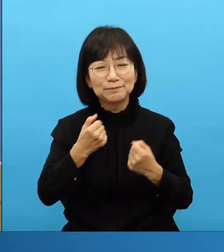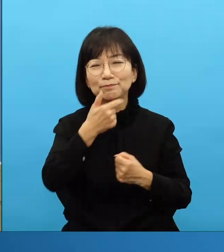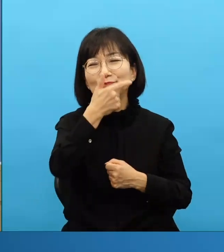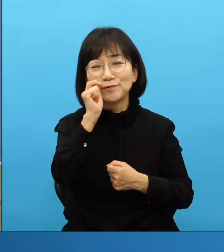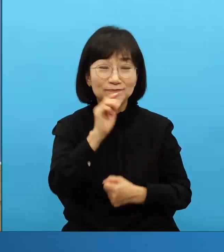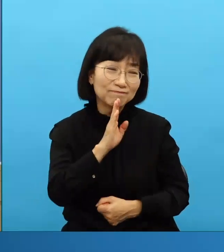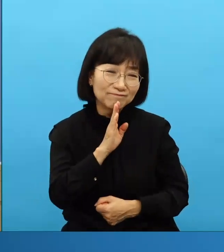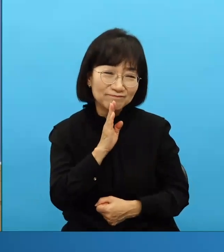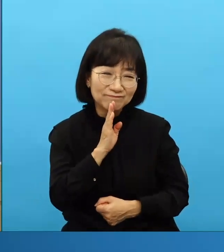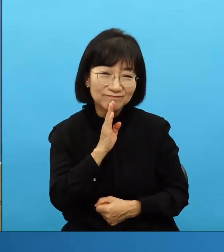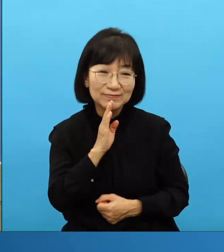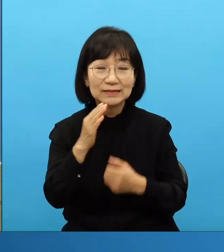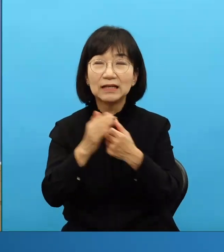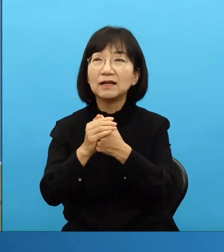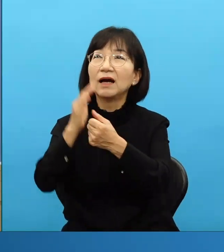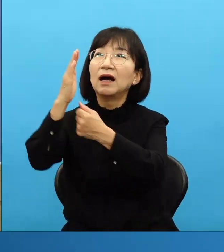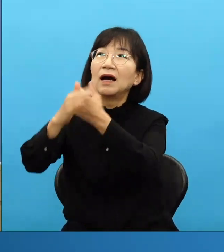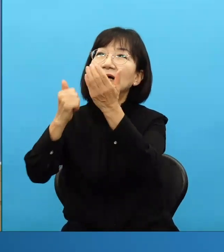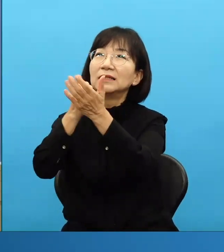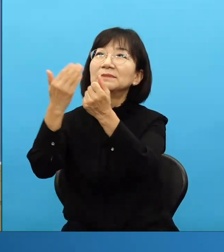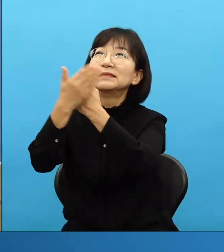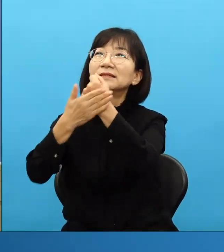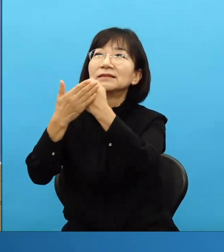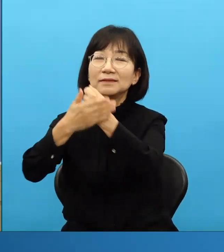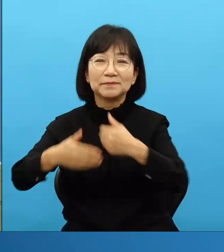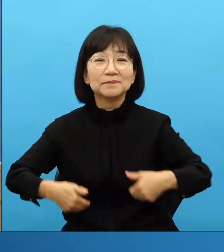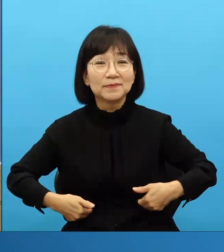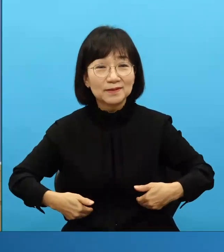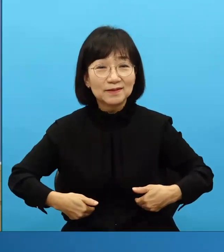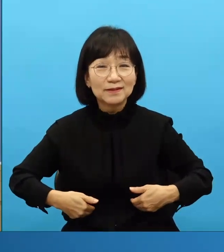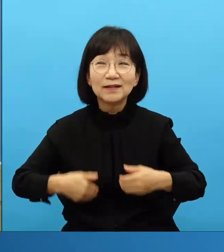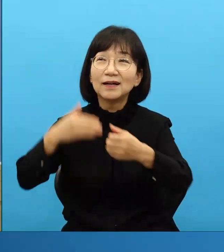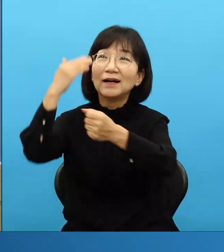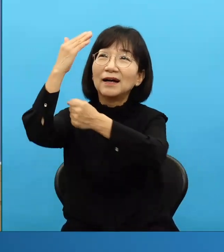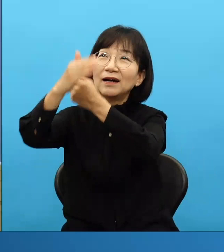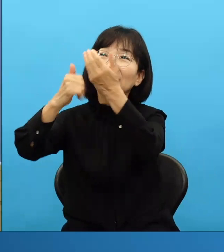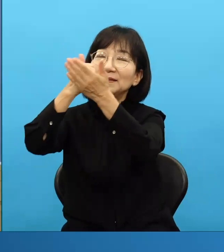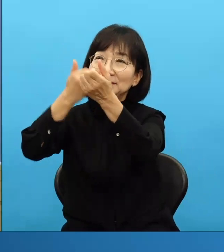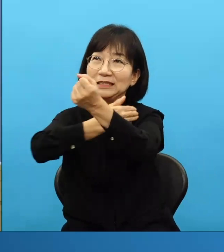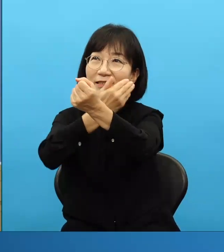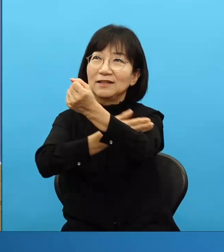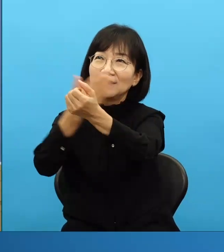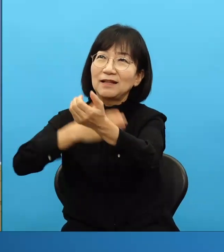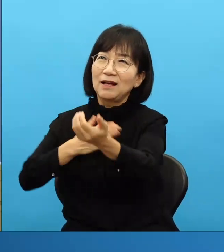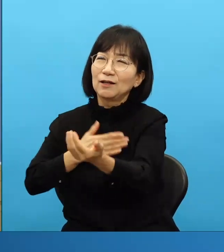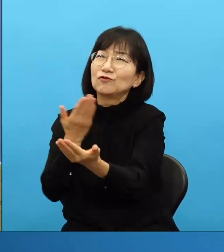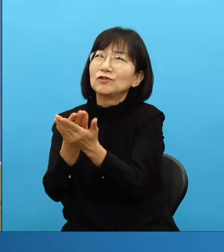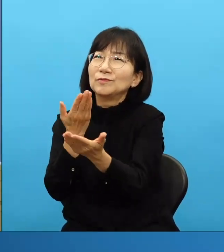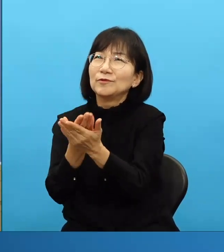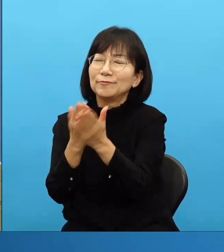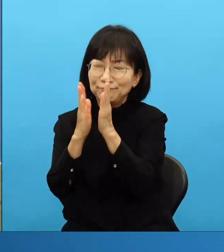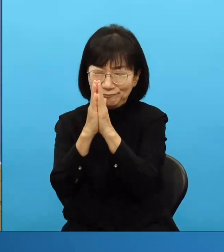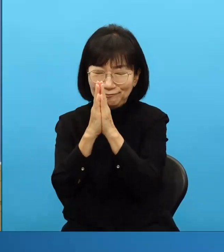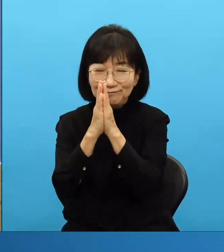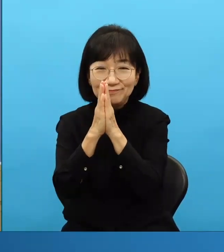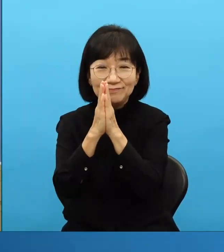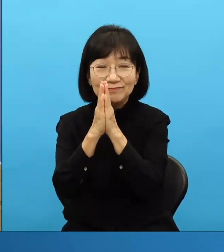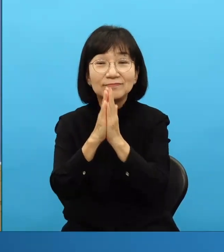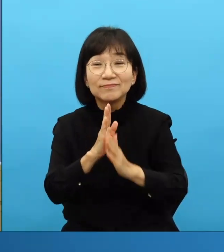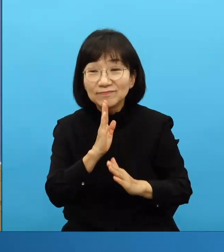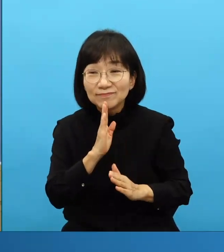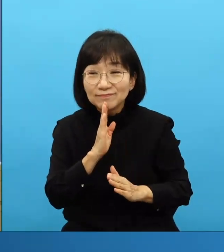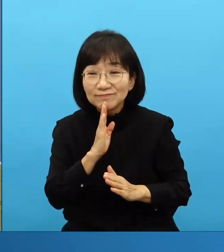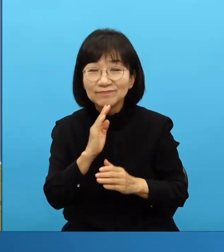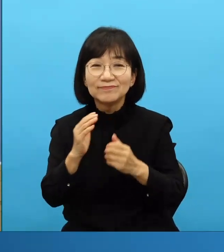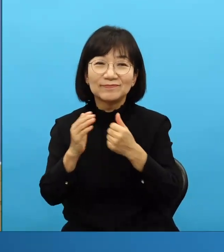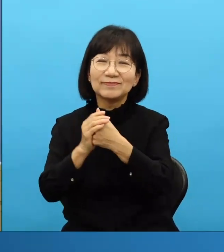하나님의 은혜를 구하는 거예요. That's why we seek His grace. 그래서 하나님의 능력이 내게 임하기를 구하는 거예요. That's why you seek for His power to come upon 그래서 you. 헤븐리